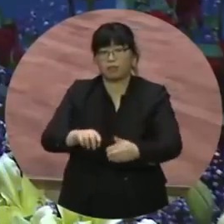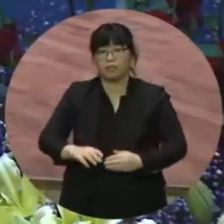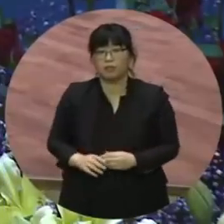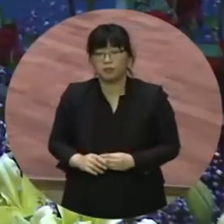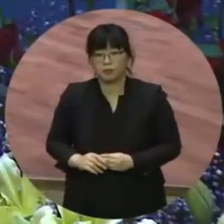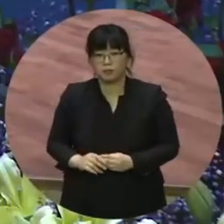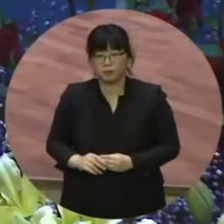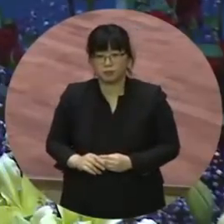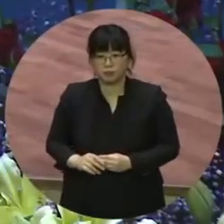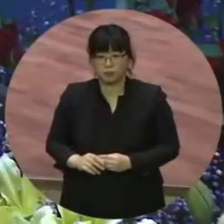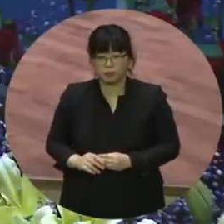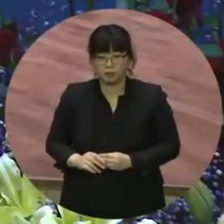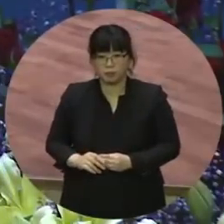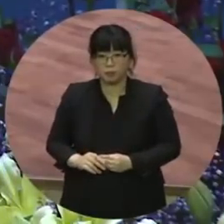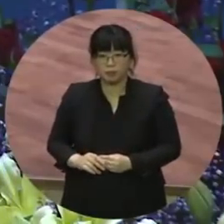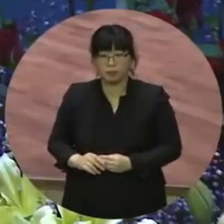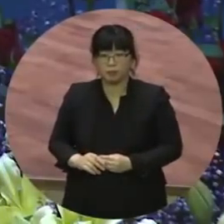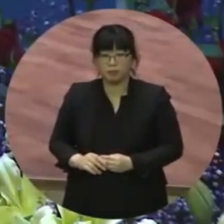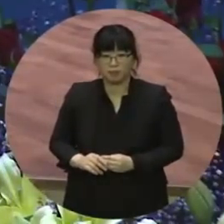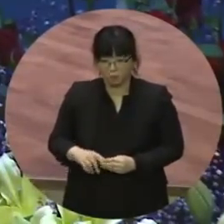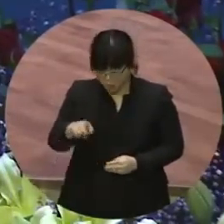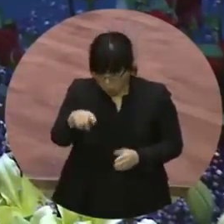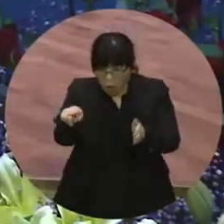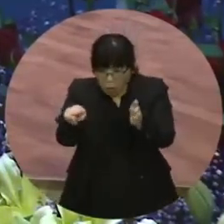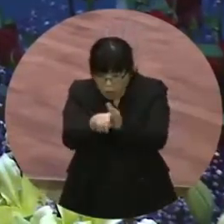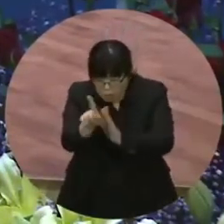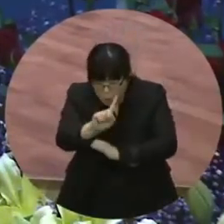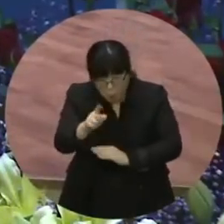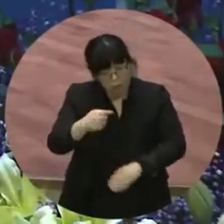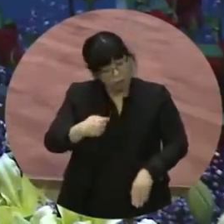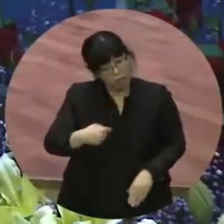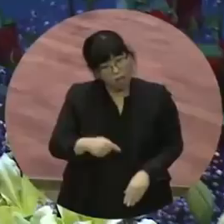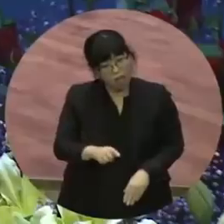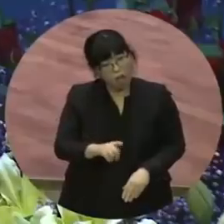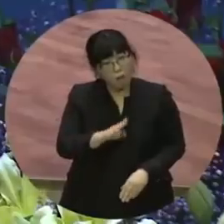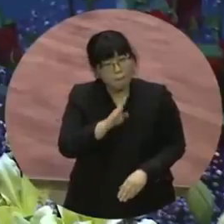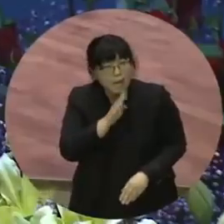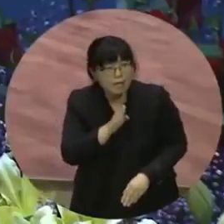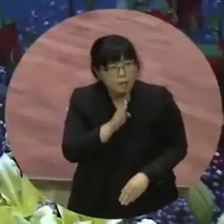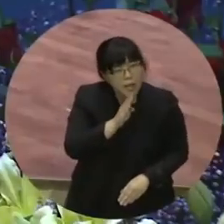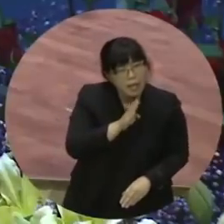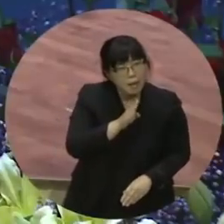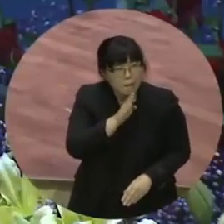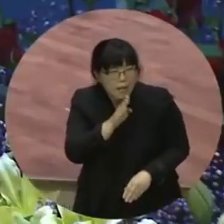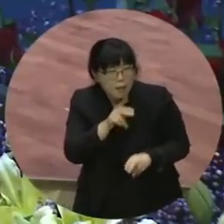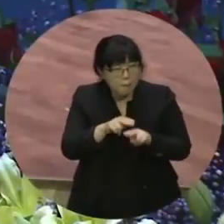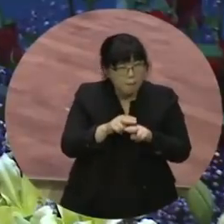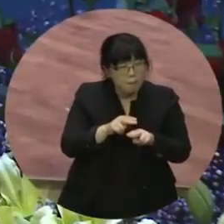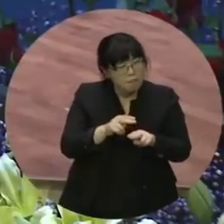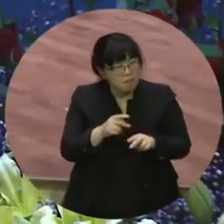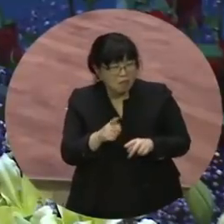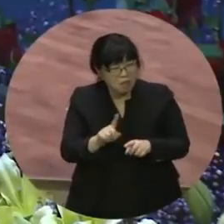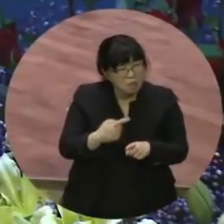하나님의 약속의 말씀을 믿는 거예요. 말씀을 믿으라, 말씀을.